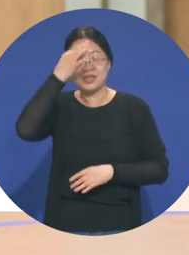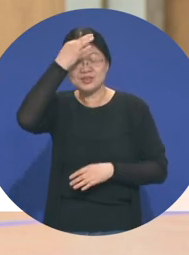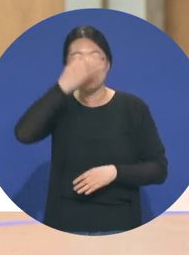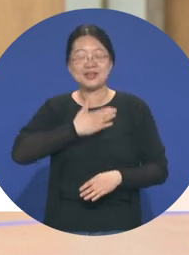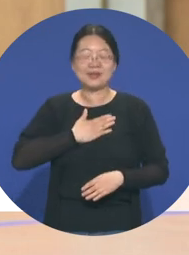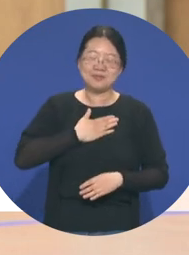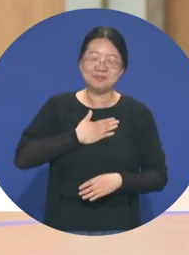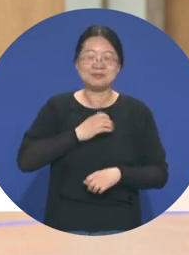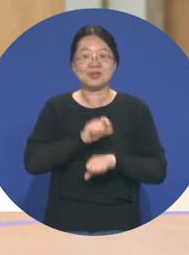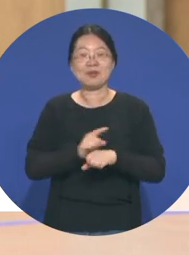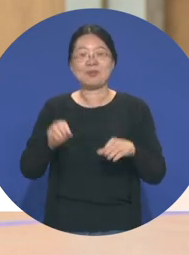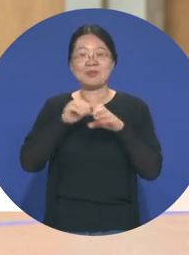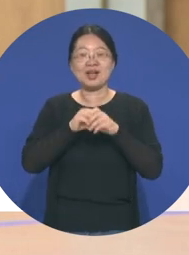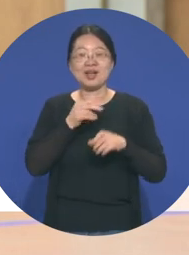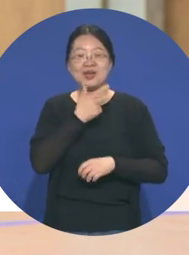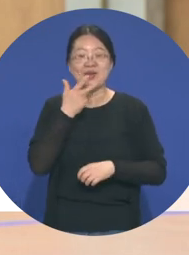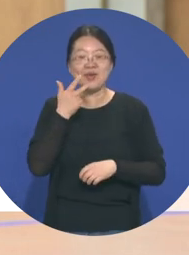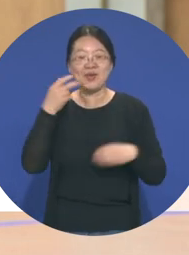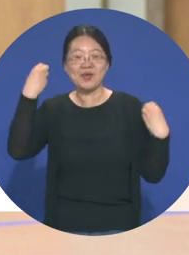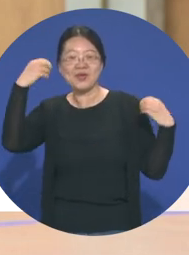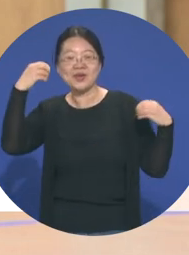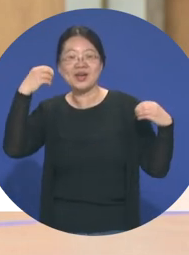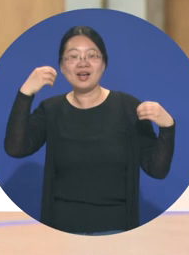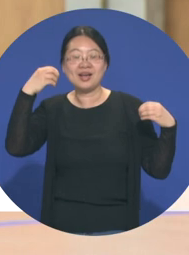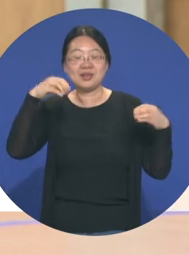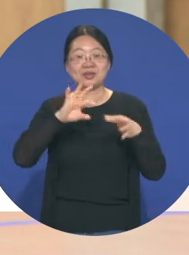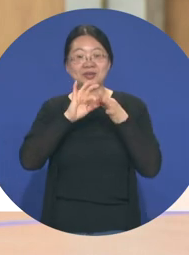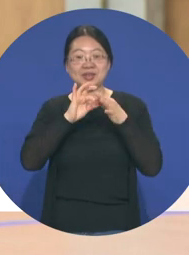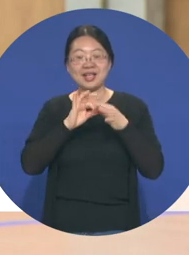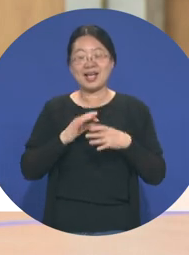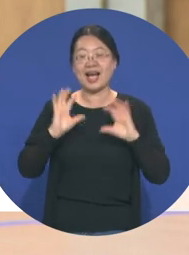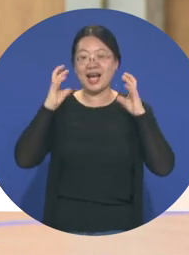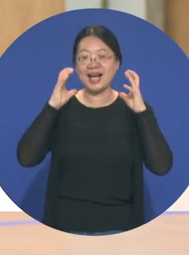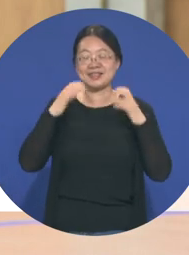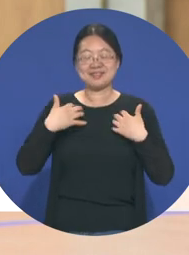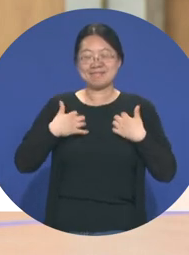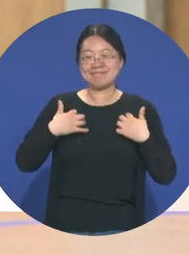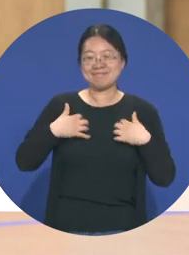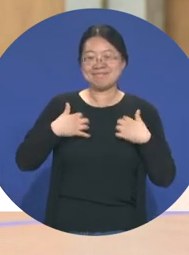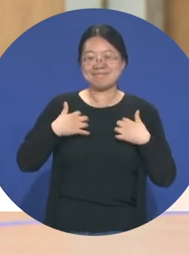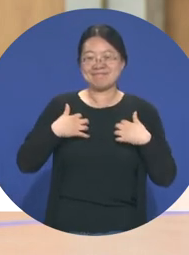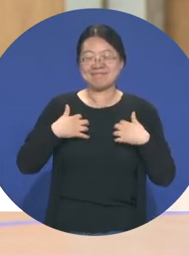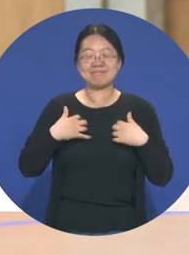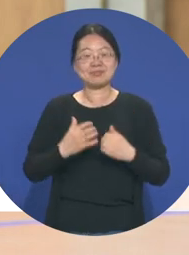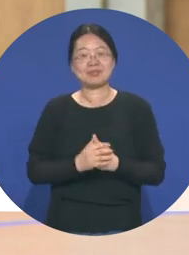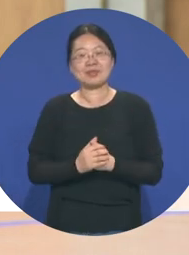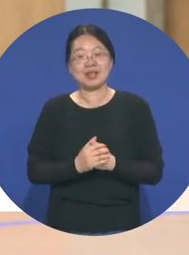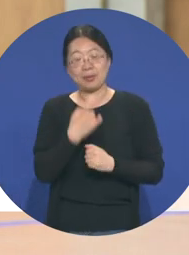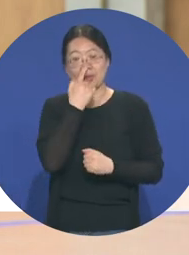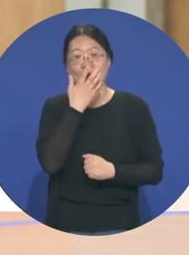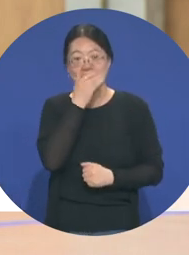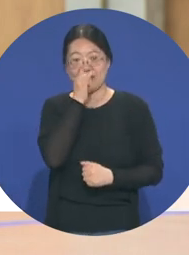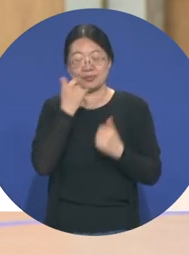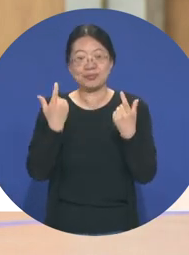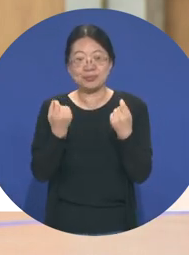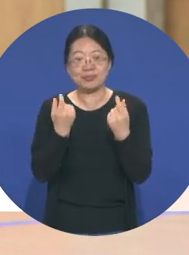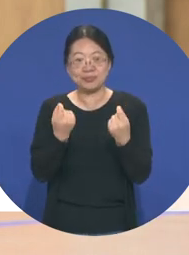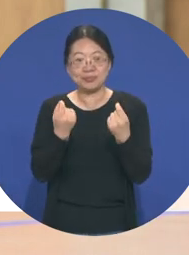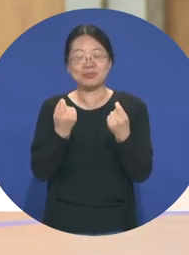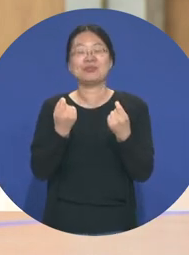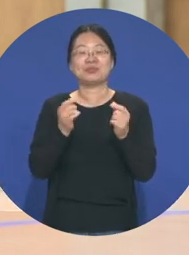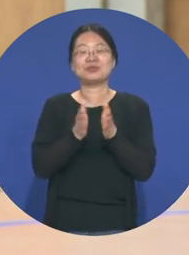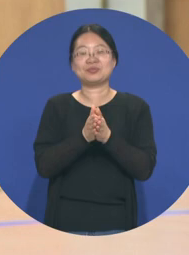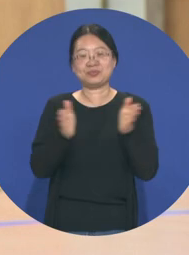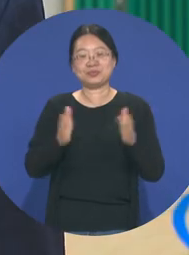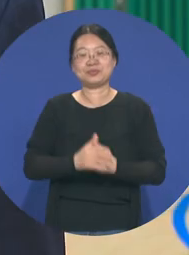감수성이 포함된 그런 영어들을 해야만 어린애들이 흥미를 갖고 또 접근성이 더 좋지 않겠나 그런